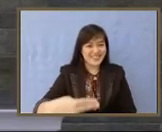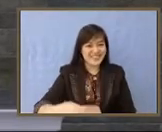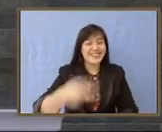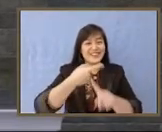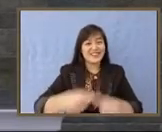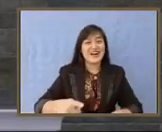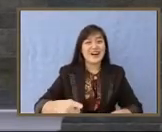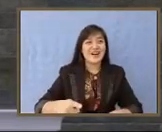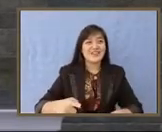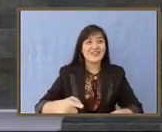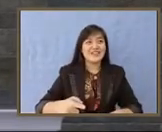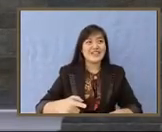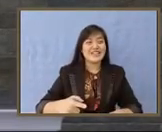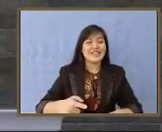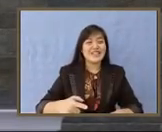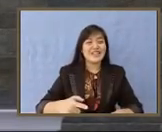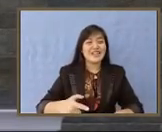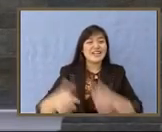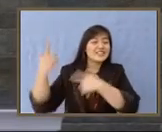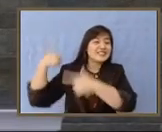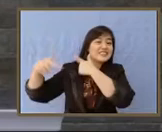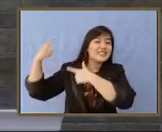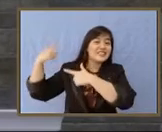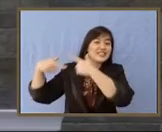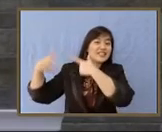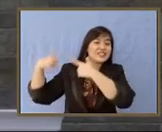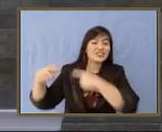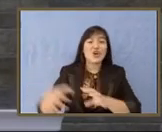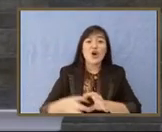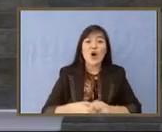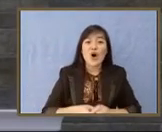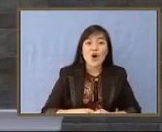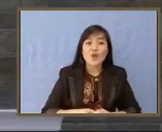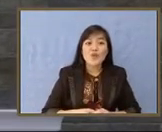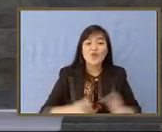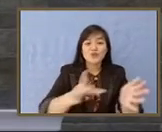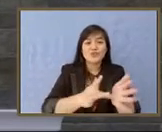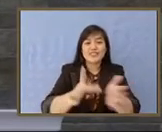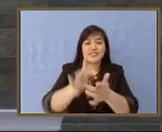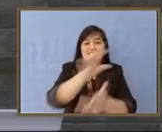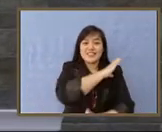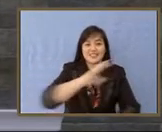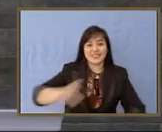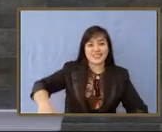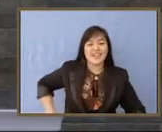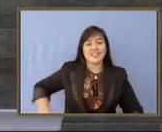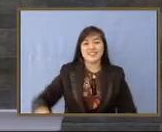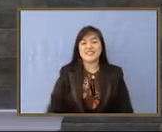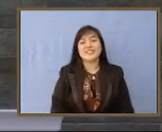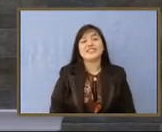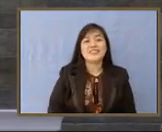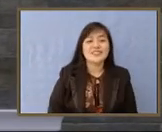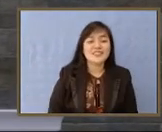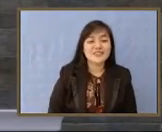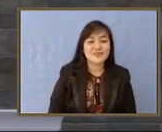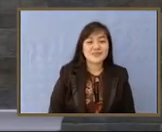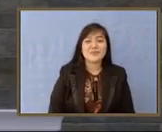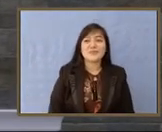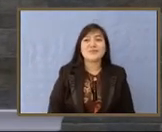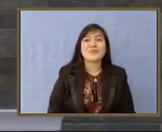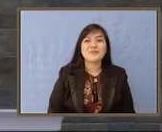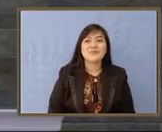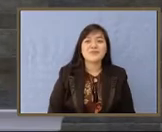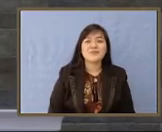pero dito po sa Biblia, ang pangalan po ng asawa po ni Ruth ay si Boaz. Now, as far as